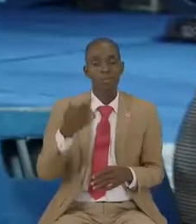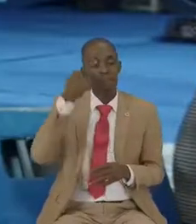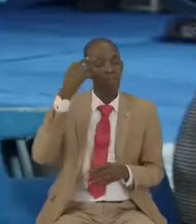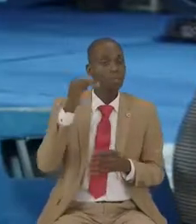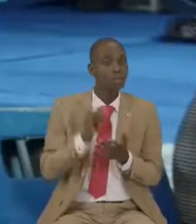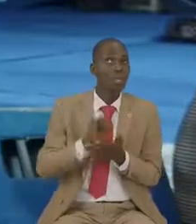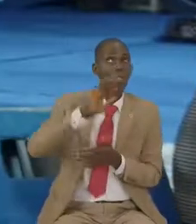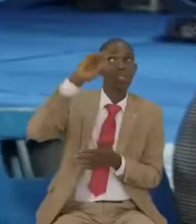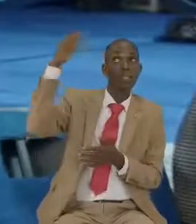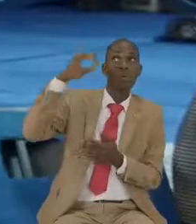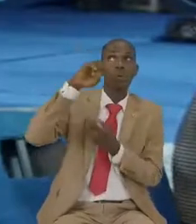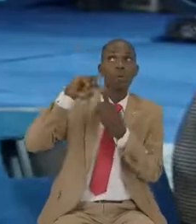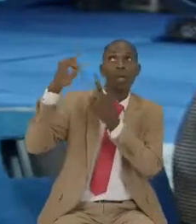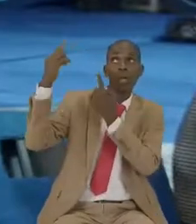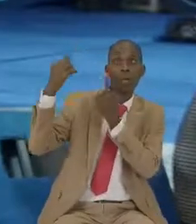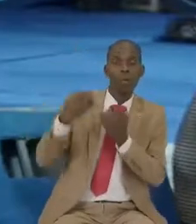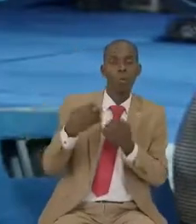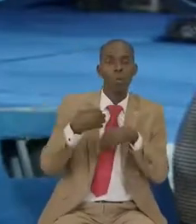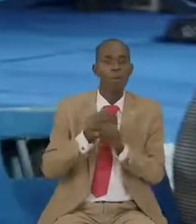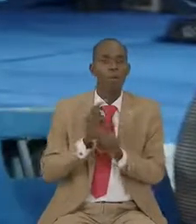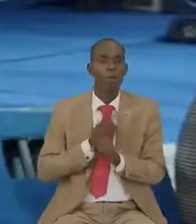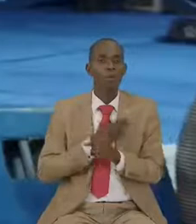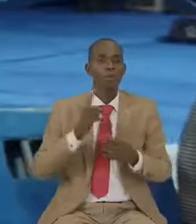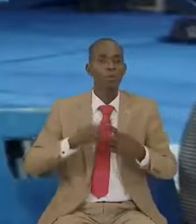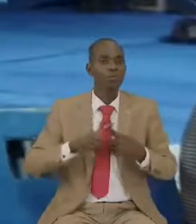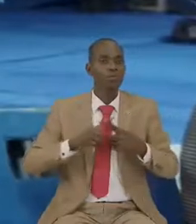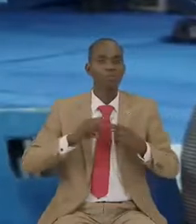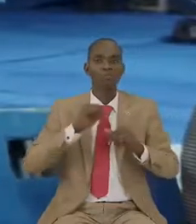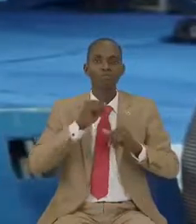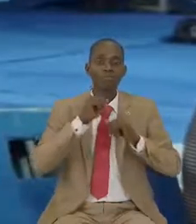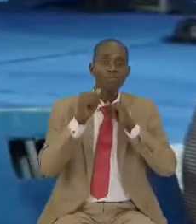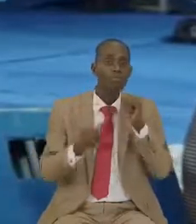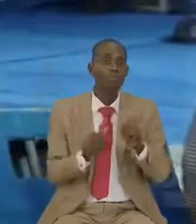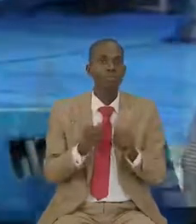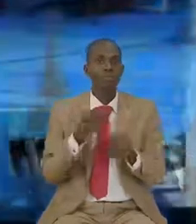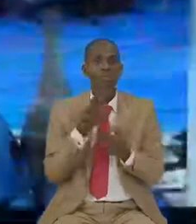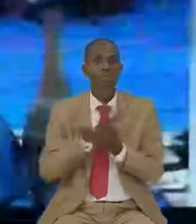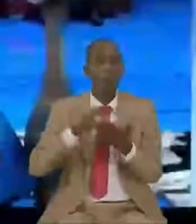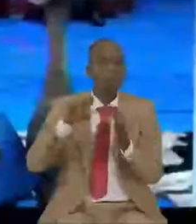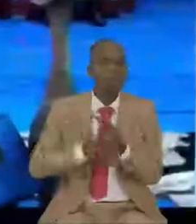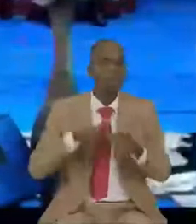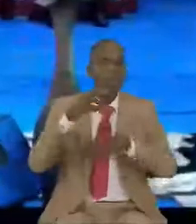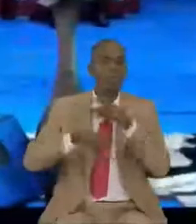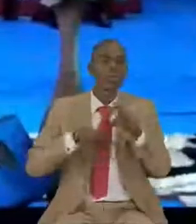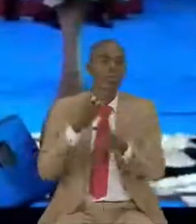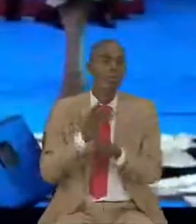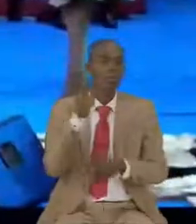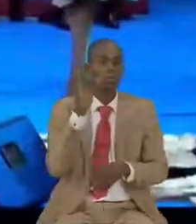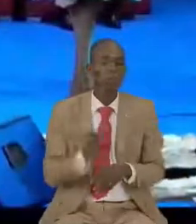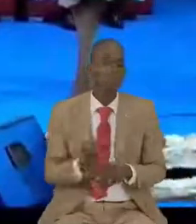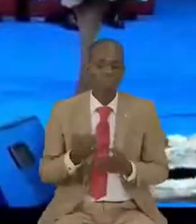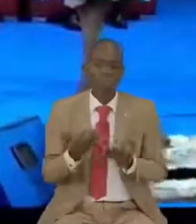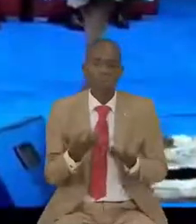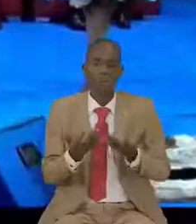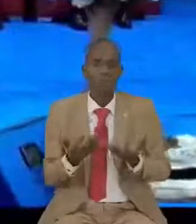de choses mauvaises en secret, parce que Christ, quand il vient, il nous